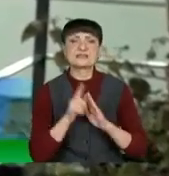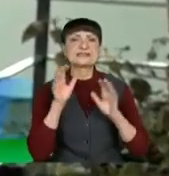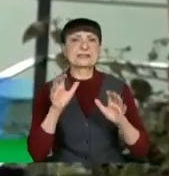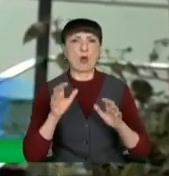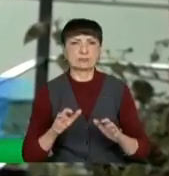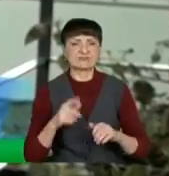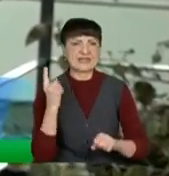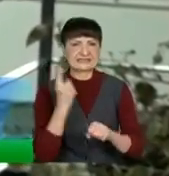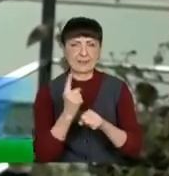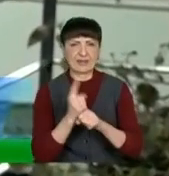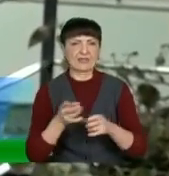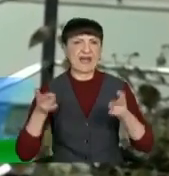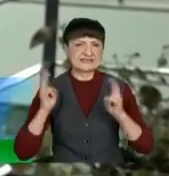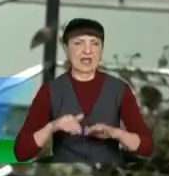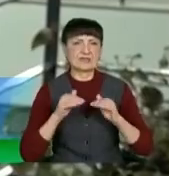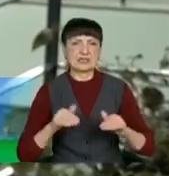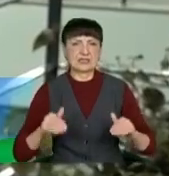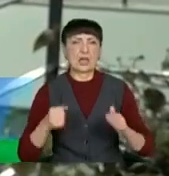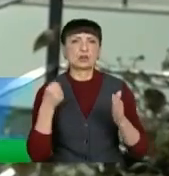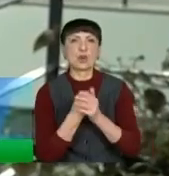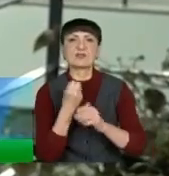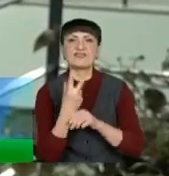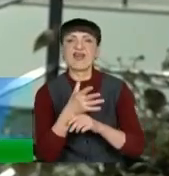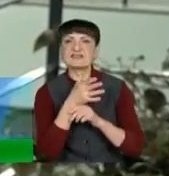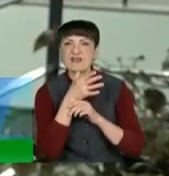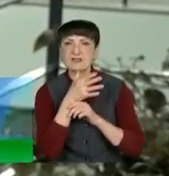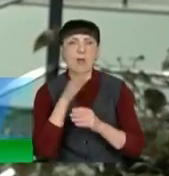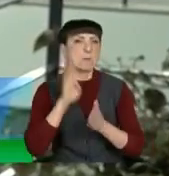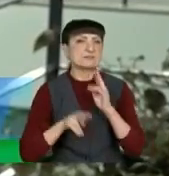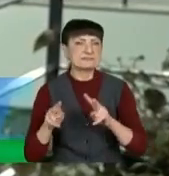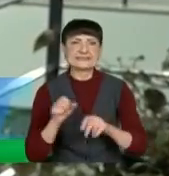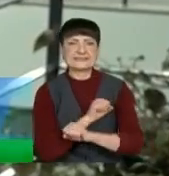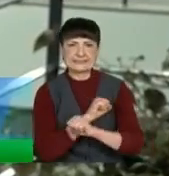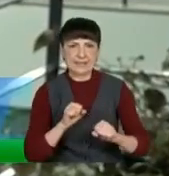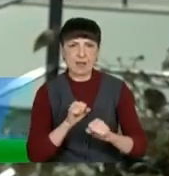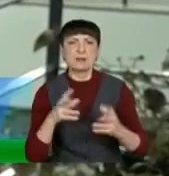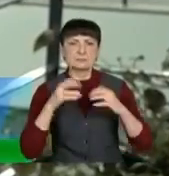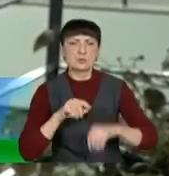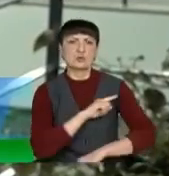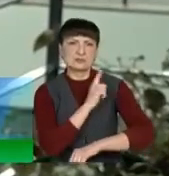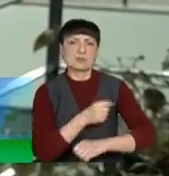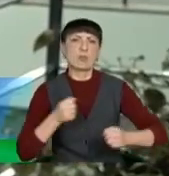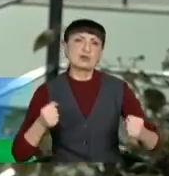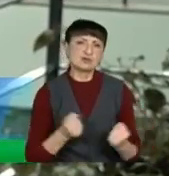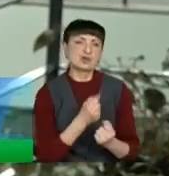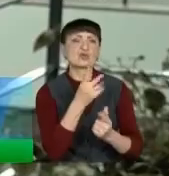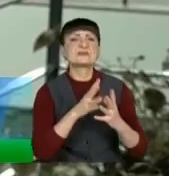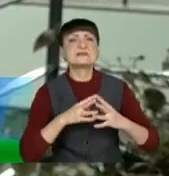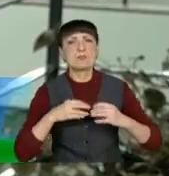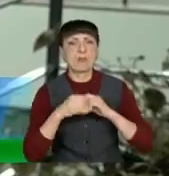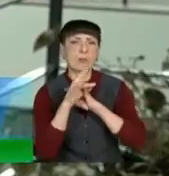законодательный запрет на оставление детей до 12 лет без надзора взрослых, одновременно усилив поддержку нуждающихся